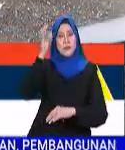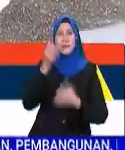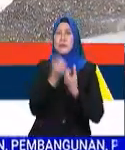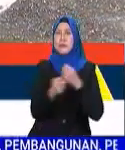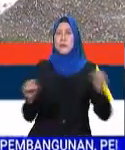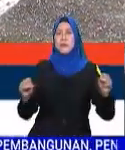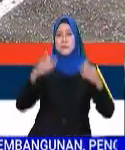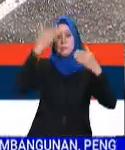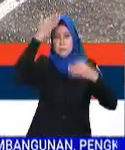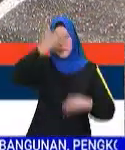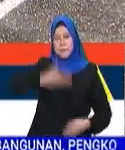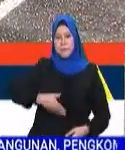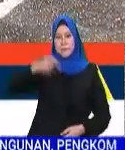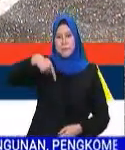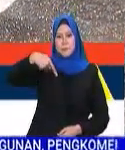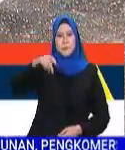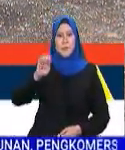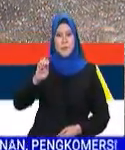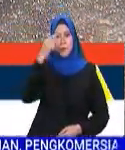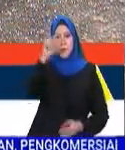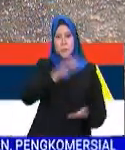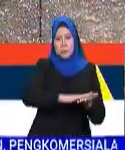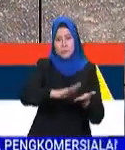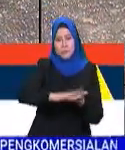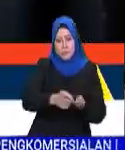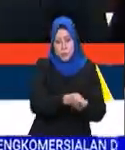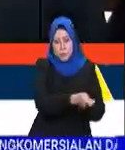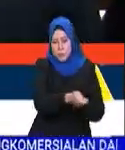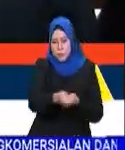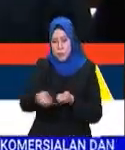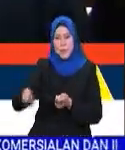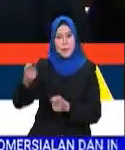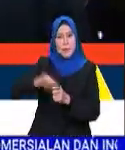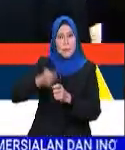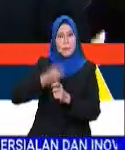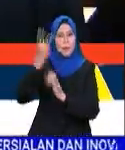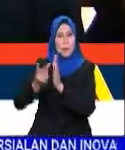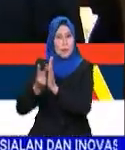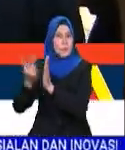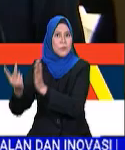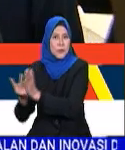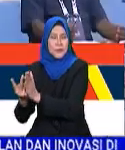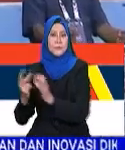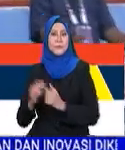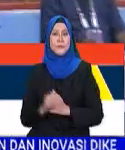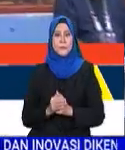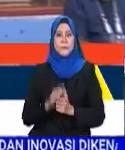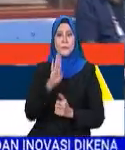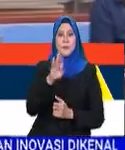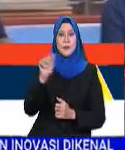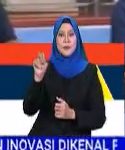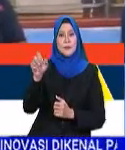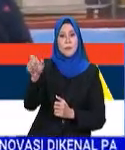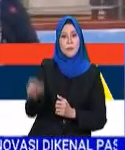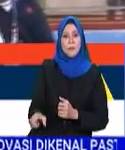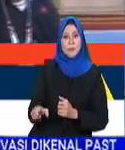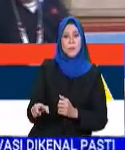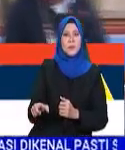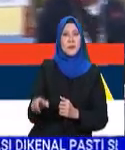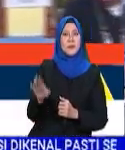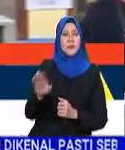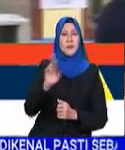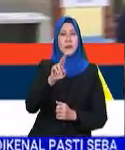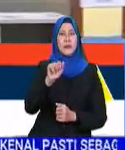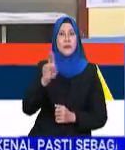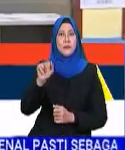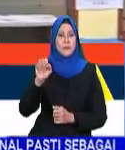berpakaian PPE untuk melakukan sanitasi setiap 2 jam. Sementara itu, calon BN Dun Tanjung Bidara, Datuk Seri Abdul